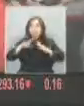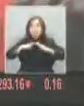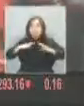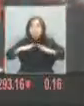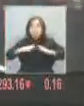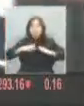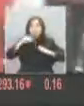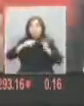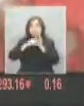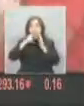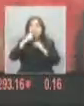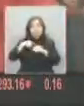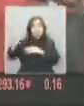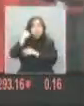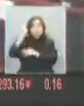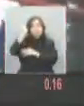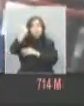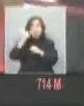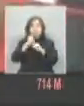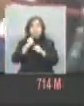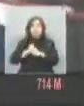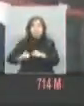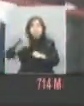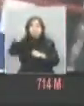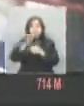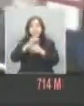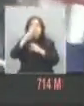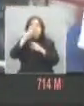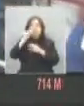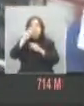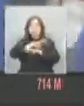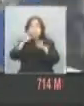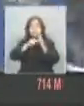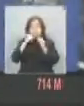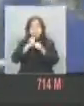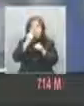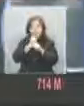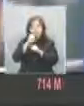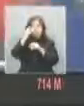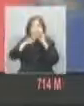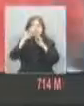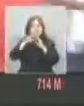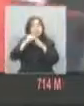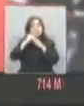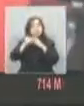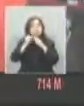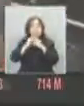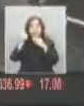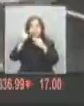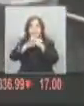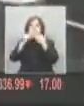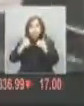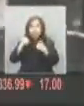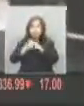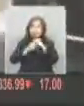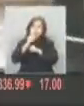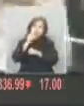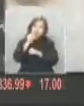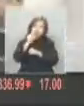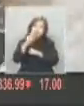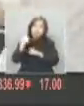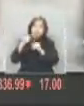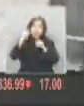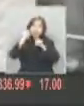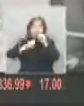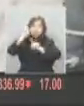ว